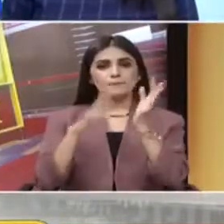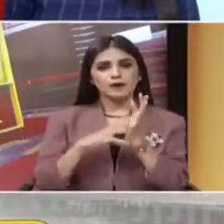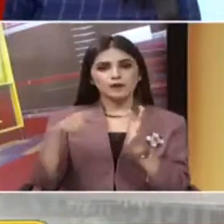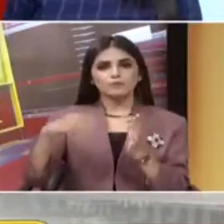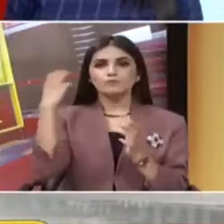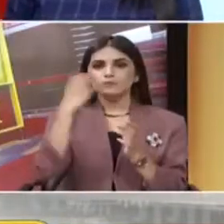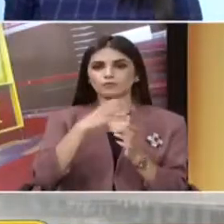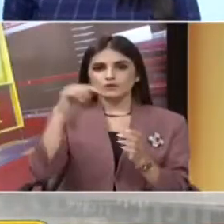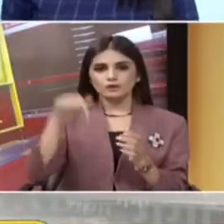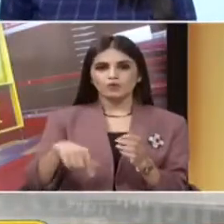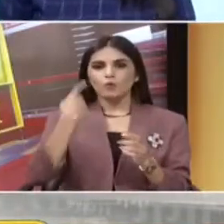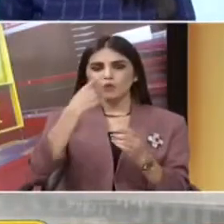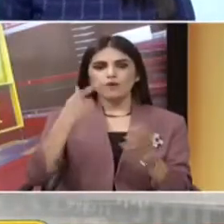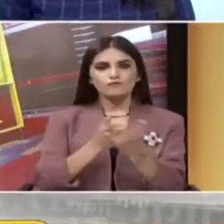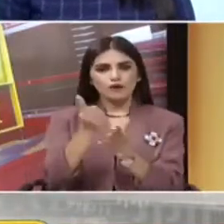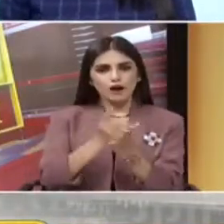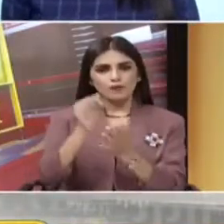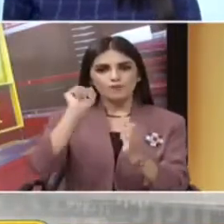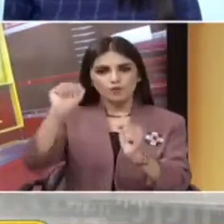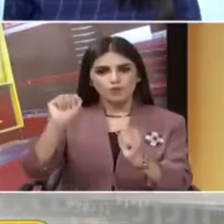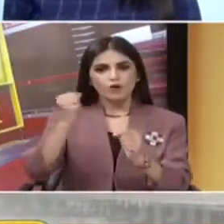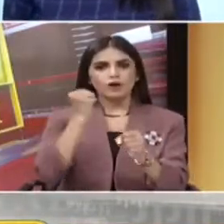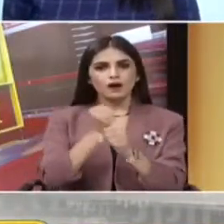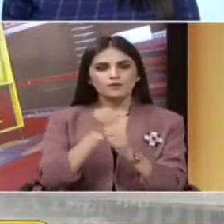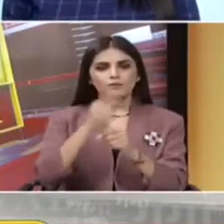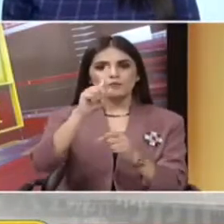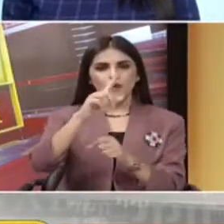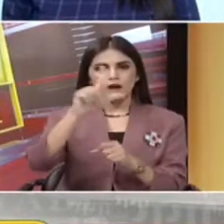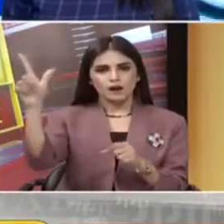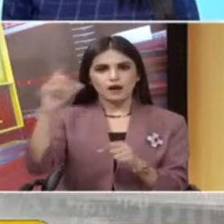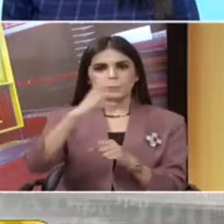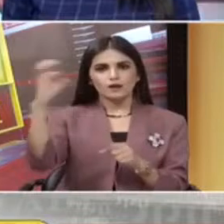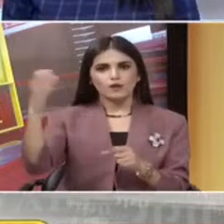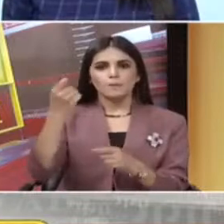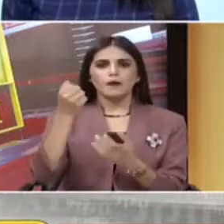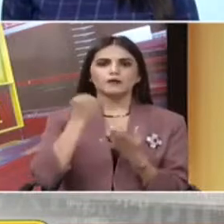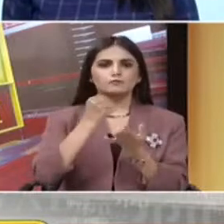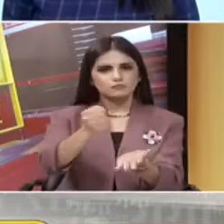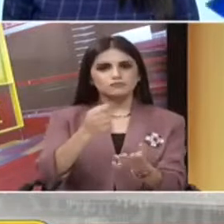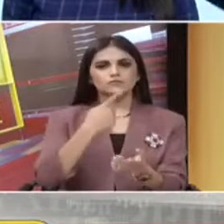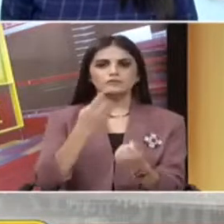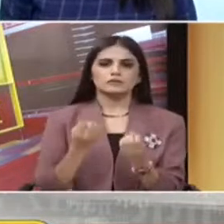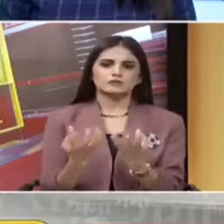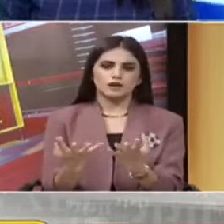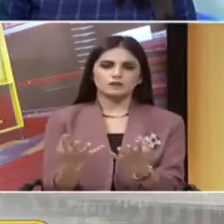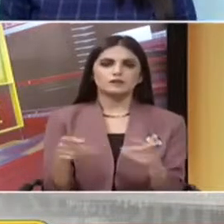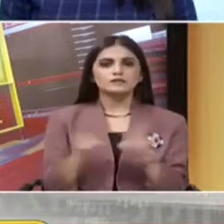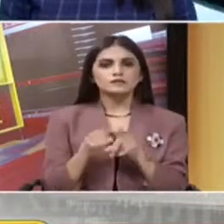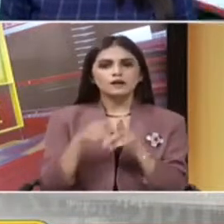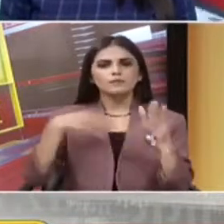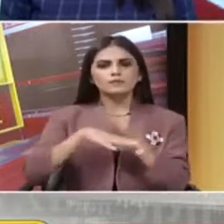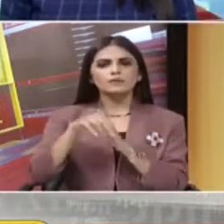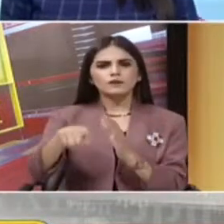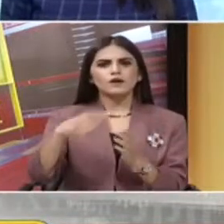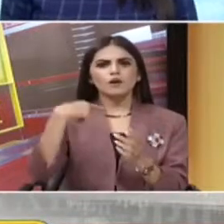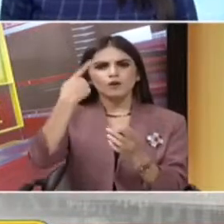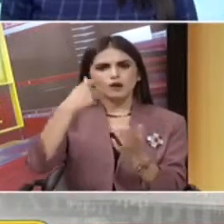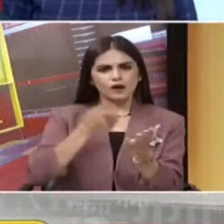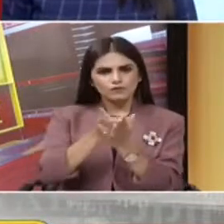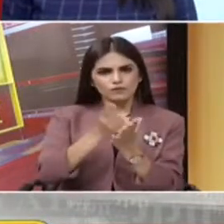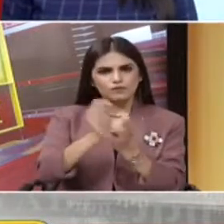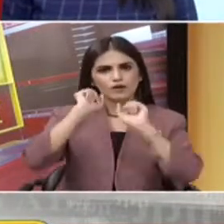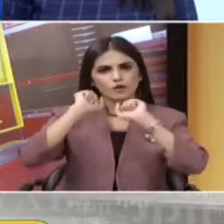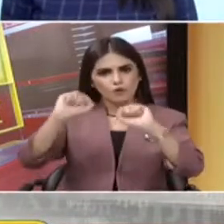कि प्रधानमंत्री नरेंद्र मोदी ने एक ऋषिकेश के तहत एक लाख करोड़ की वित्तपोषण सुविधा की शुरुआत की है यह कोशिश